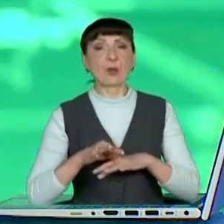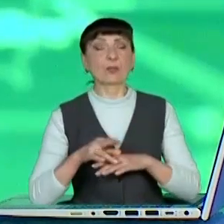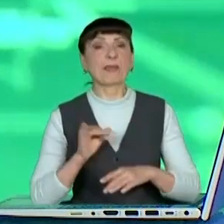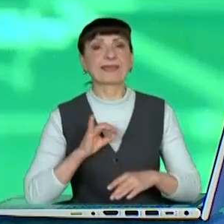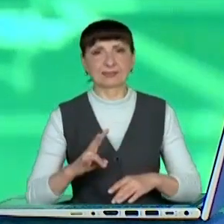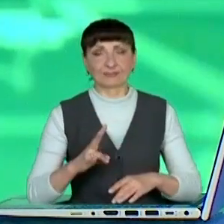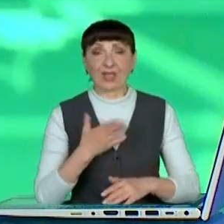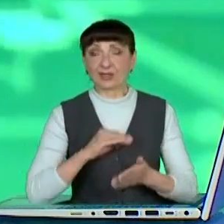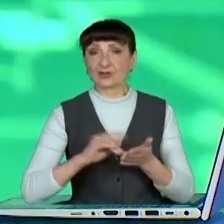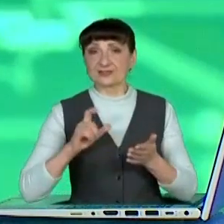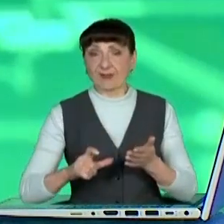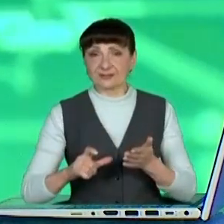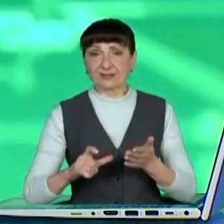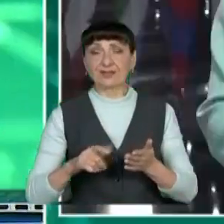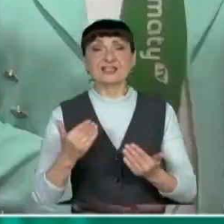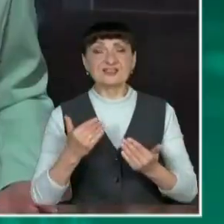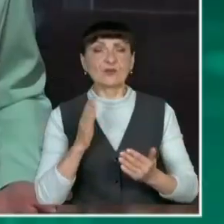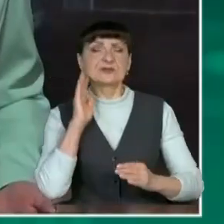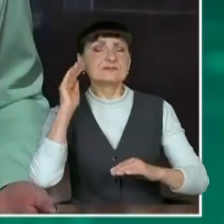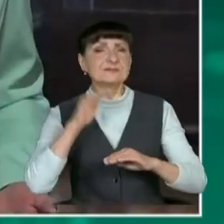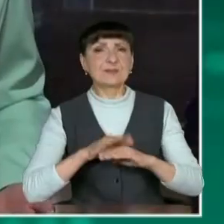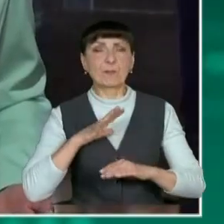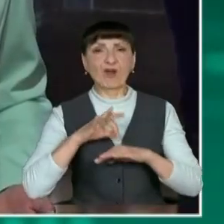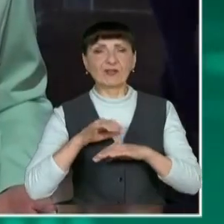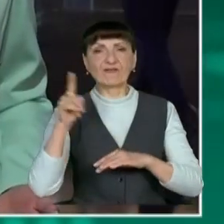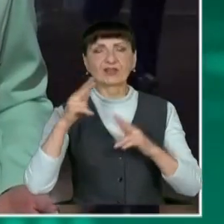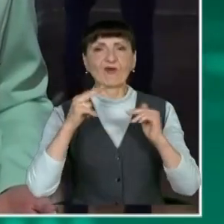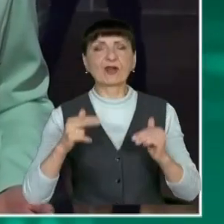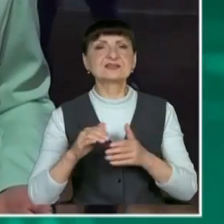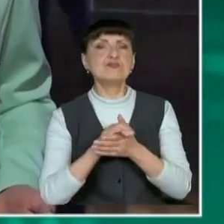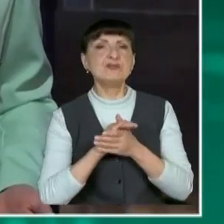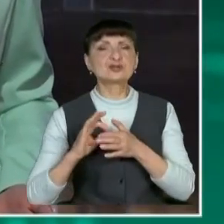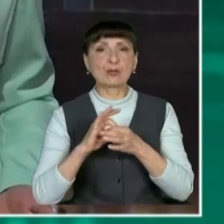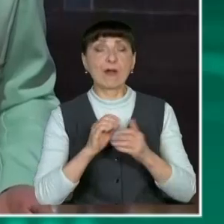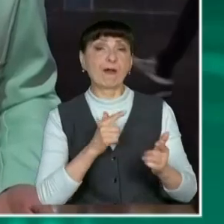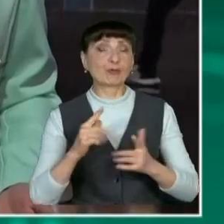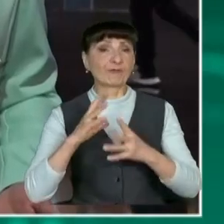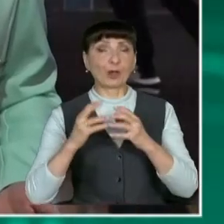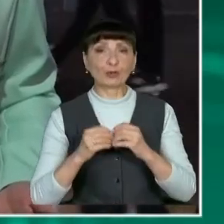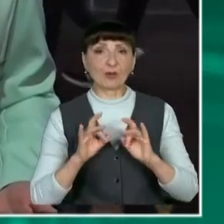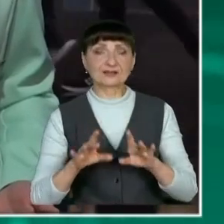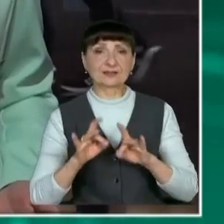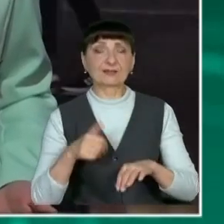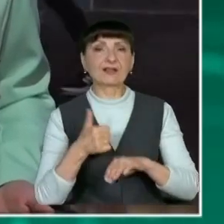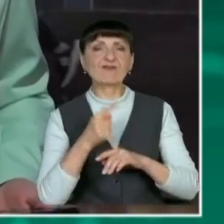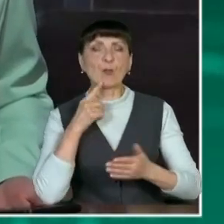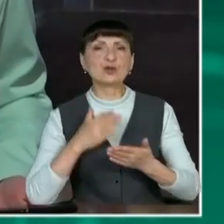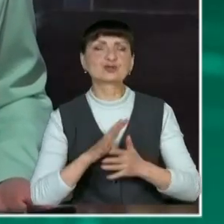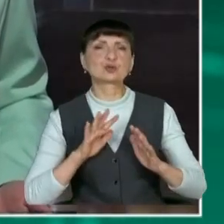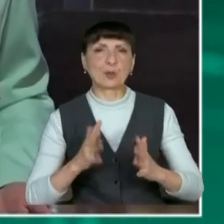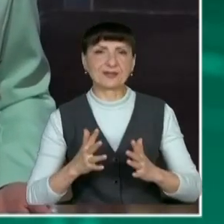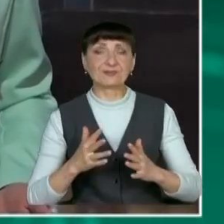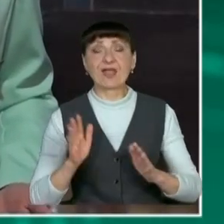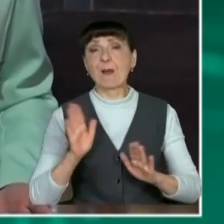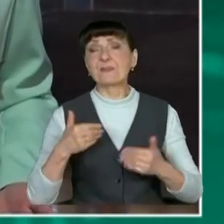Пекине. Моя коллега Далина Сипова сегодня целый день провела во Дворце мира и согласия и готова подвести итоги главного политического события.